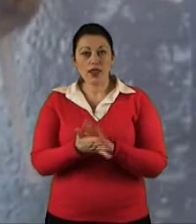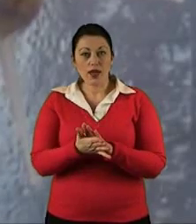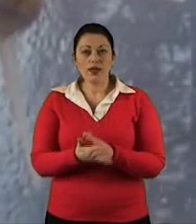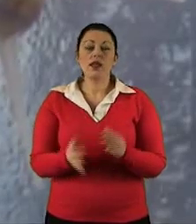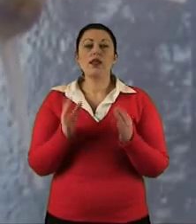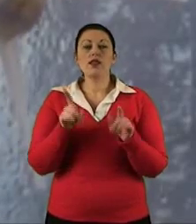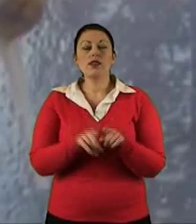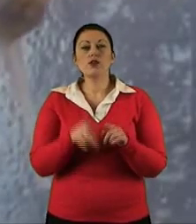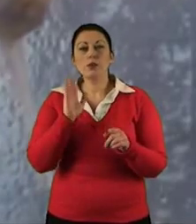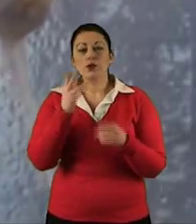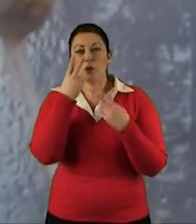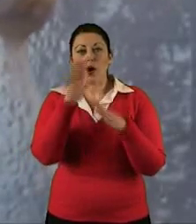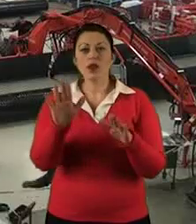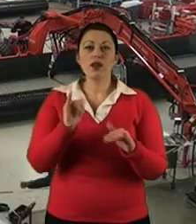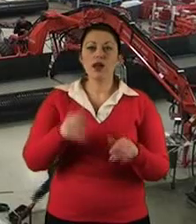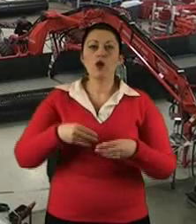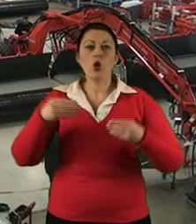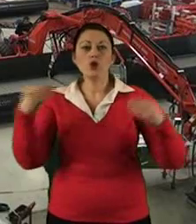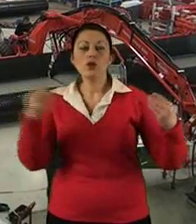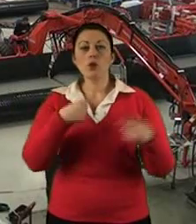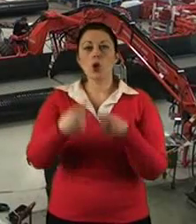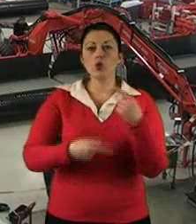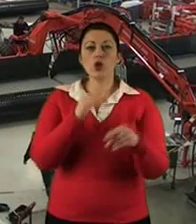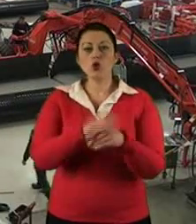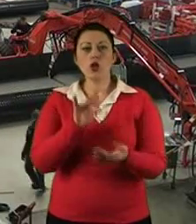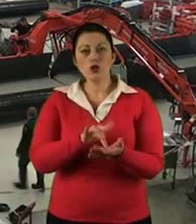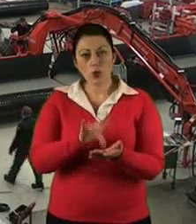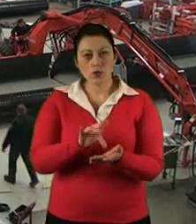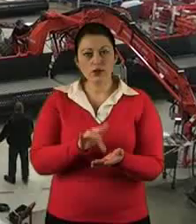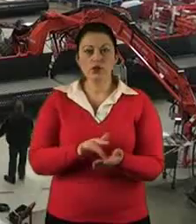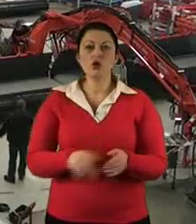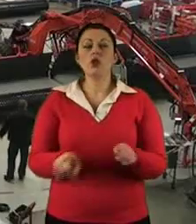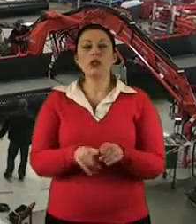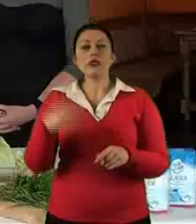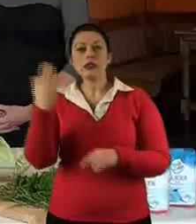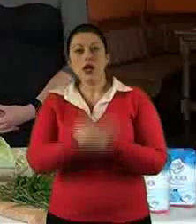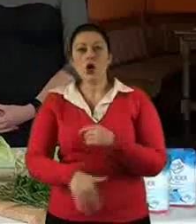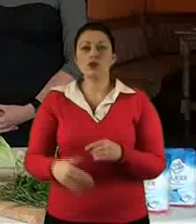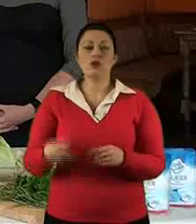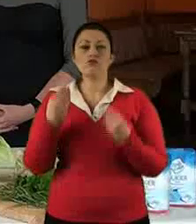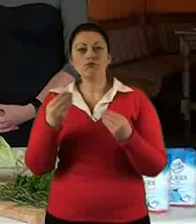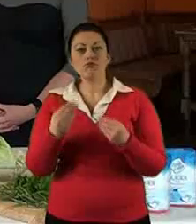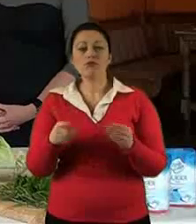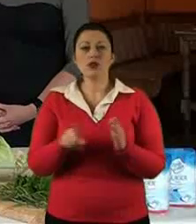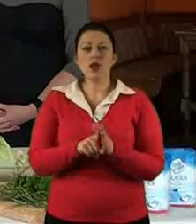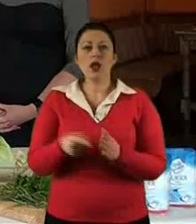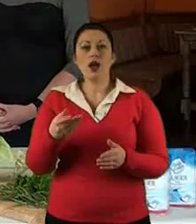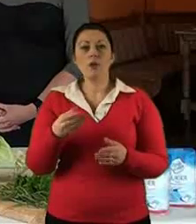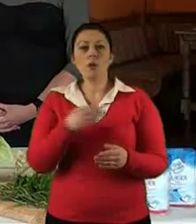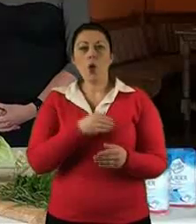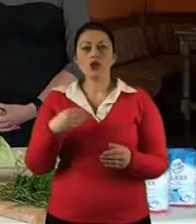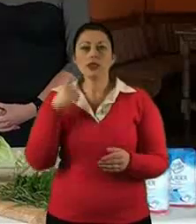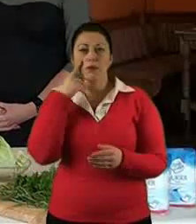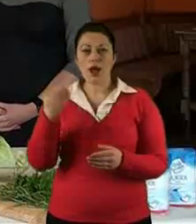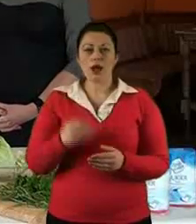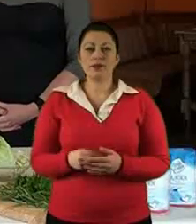rynku? Pokażemy także, jak rozwijać produkcję w zgodzie ze środowiskiem. Na koniec programu coś szczególnego dla